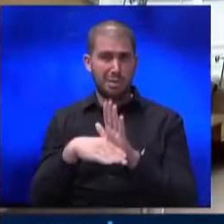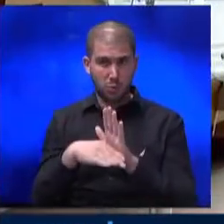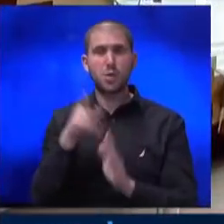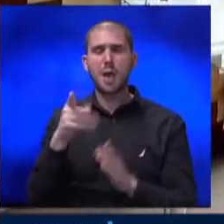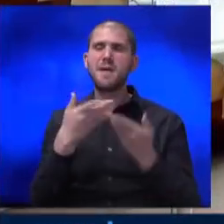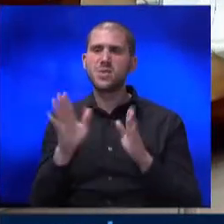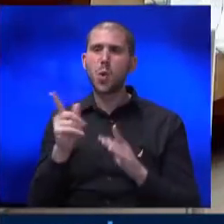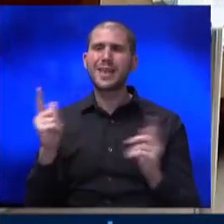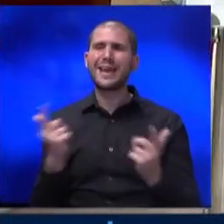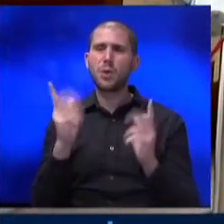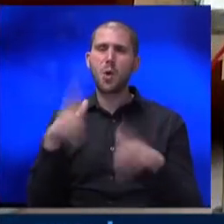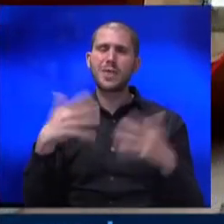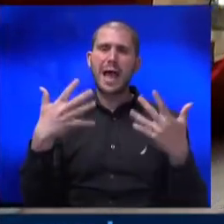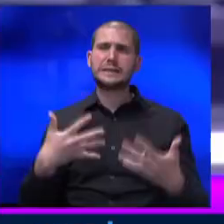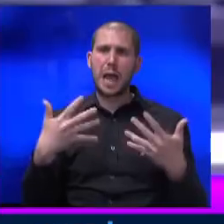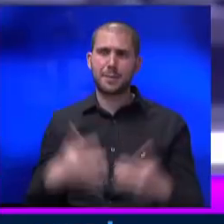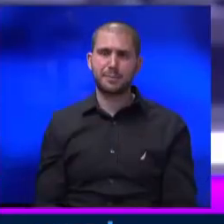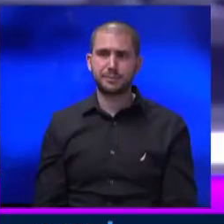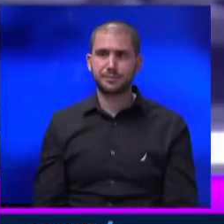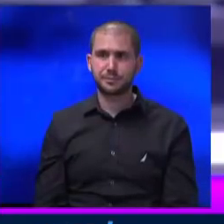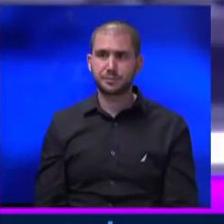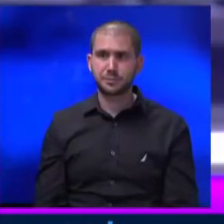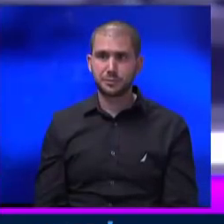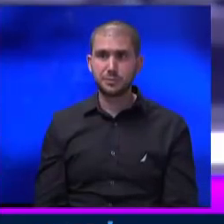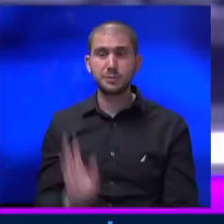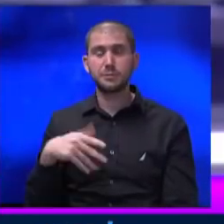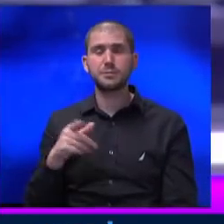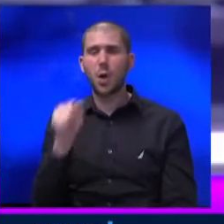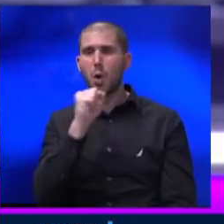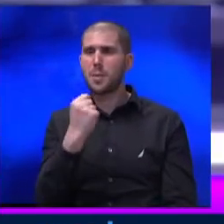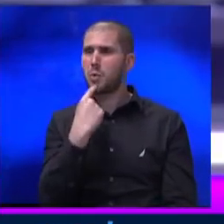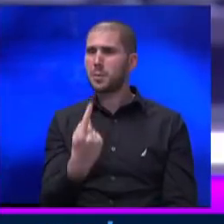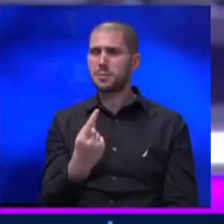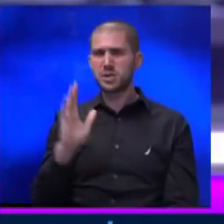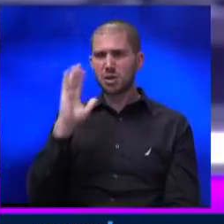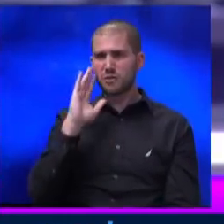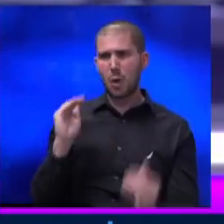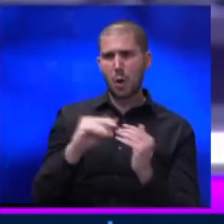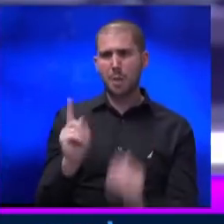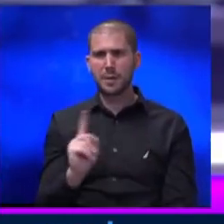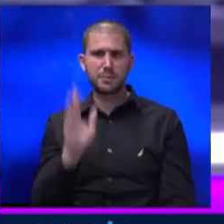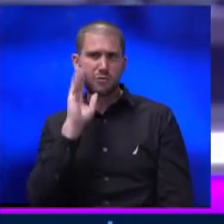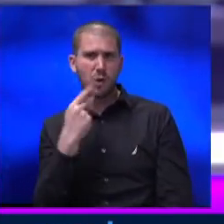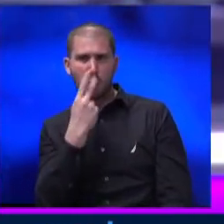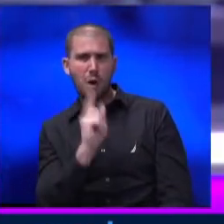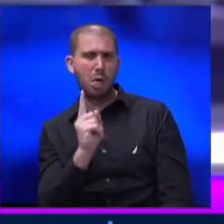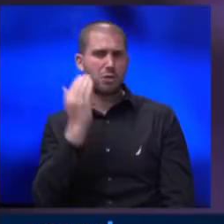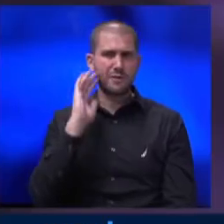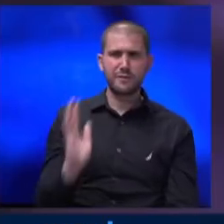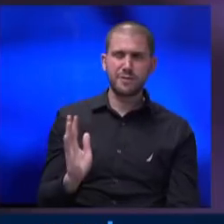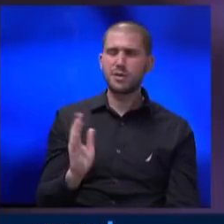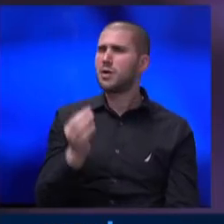יפתחו את האירועים בעוד 10 ימים. והאומנים התחילו להגיד, שמע, לא מתאים, שמע, לא רואה, שמע, לא זה, שמע, שמע.